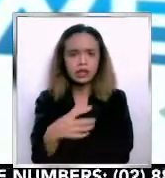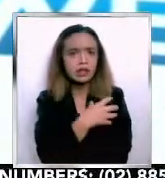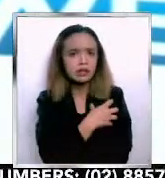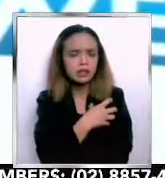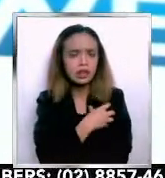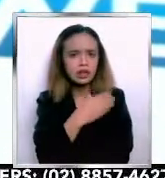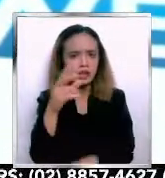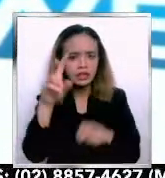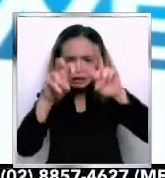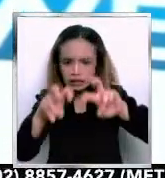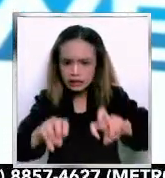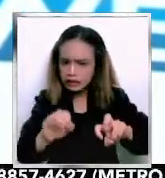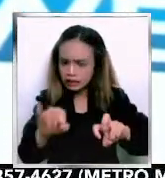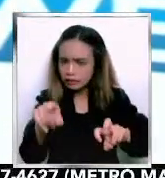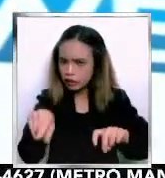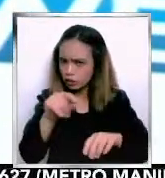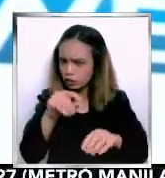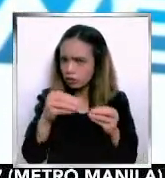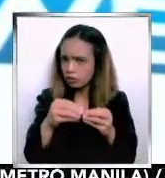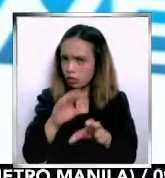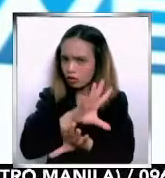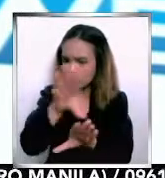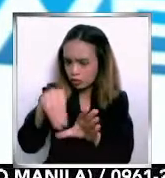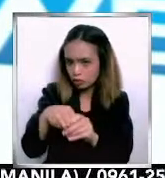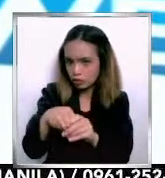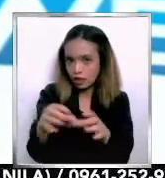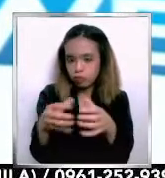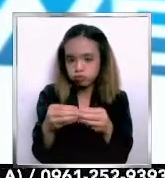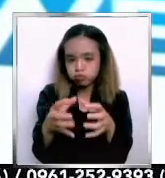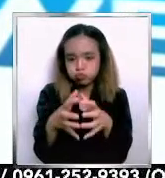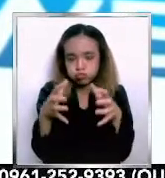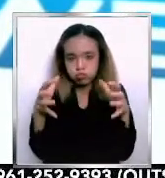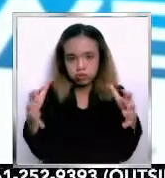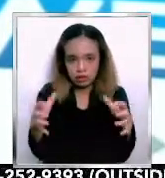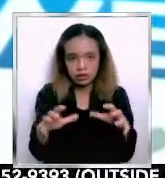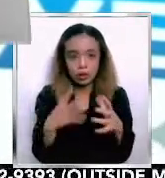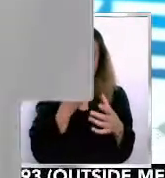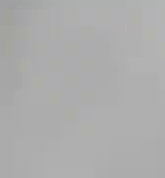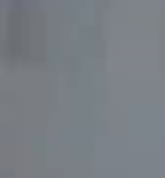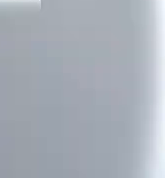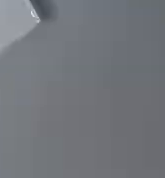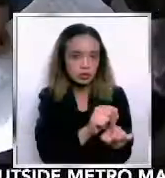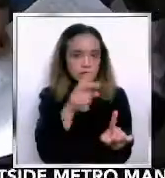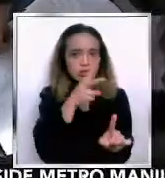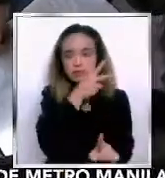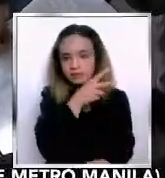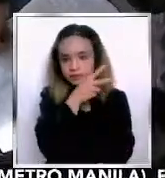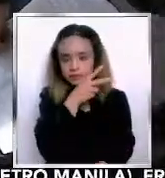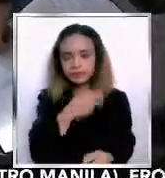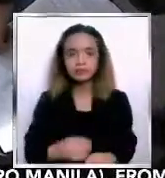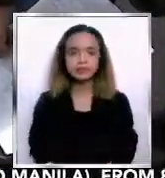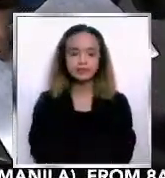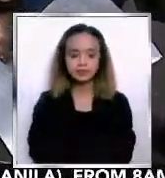mas malaking drug group ang mga naarestong suspect. Nakatutok si Corinne Katibayan.